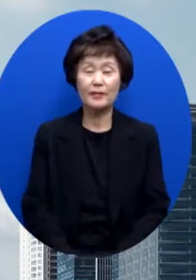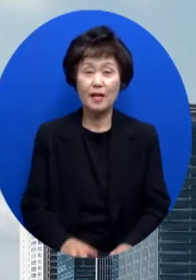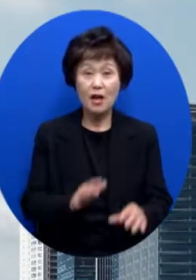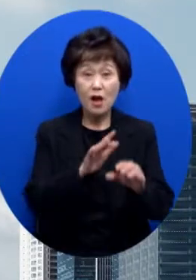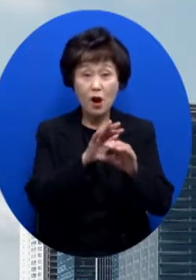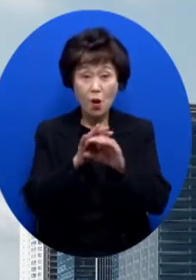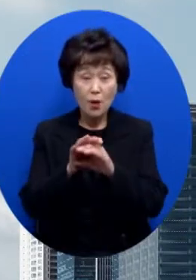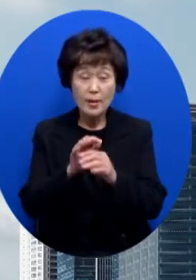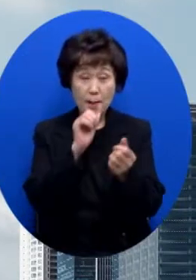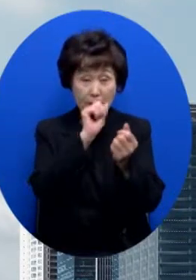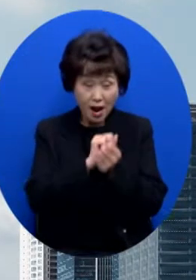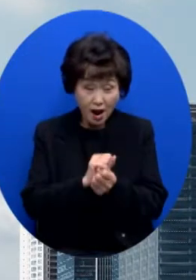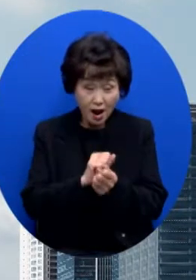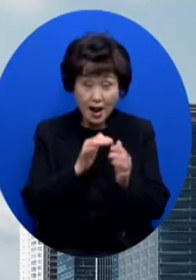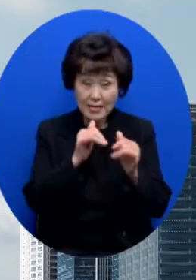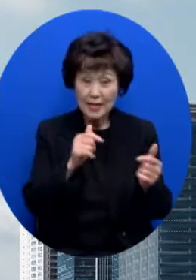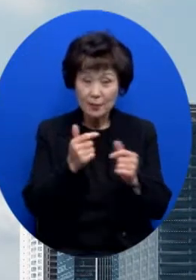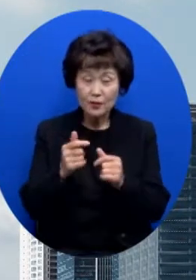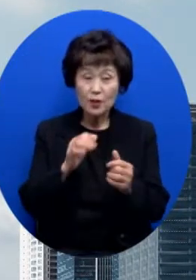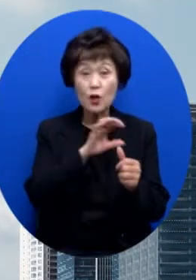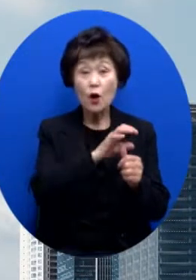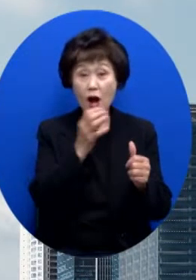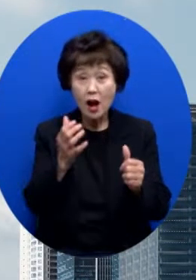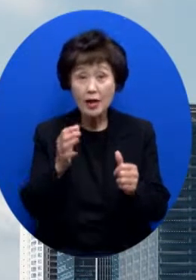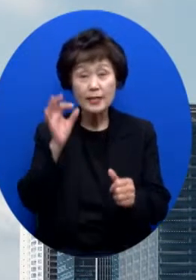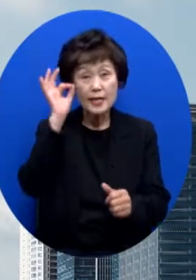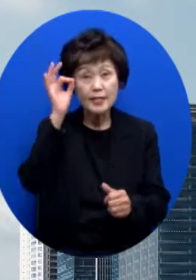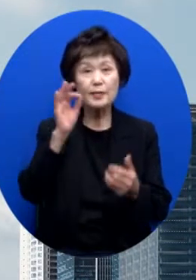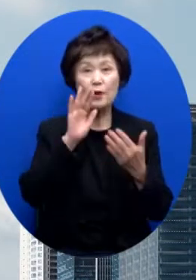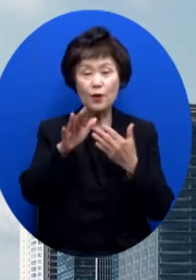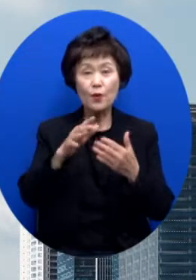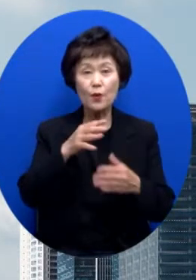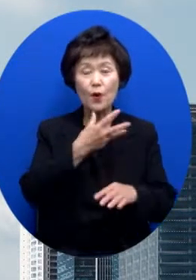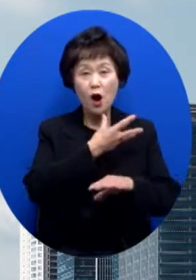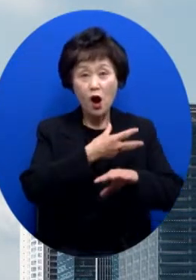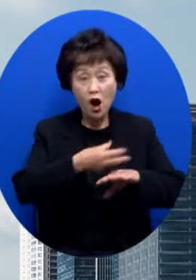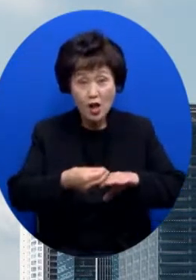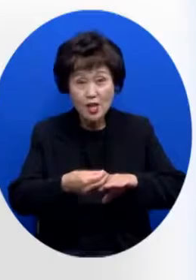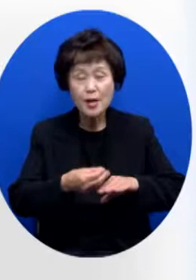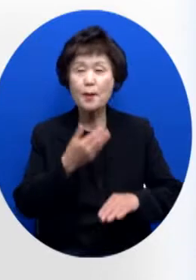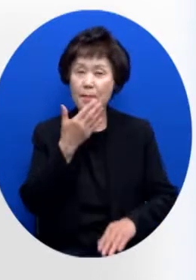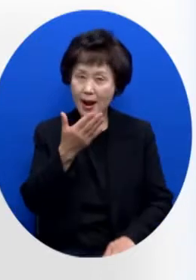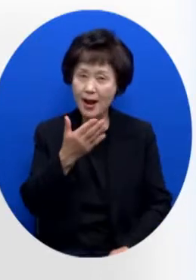코로나에 걸렸던 사람도 격리에서 해제된 뒤 10일이 지나면 헌혈을 할 수 있습니다.